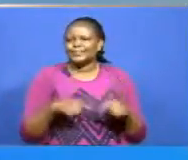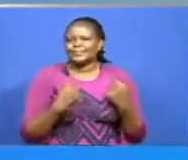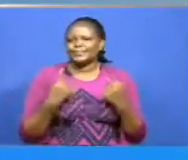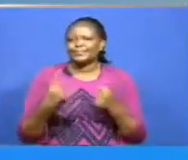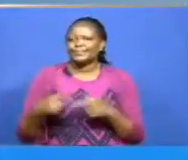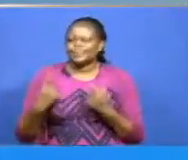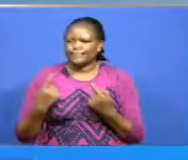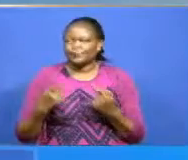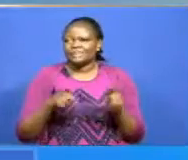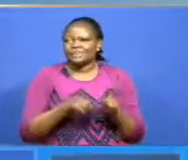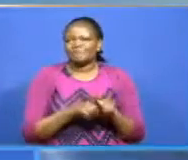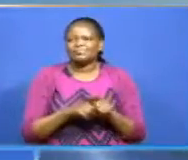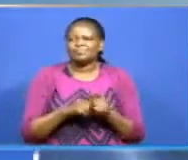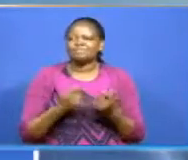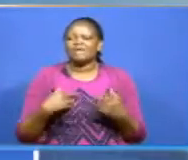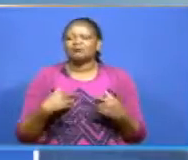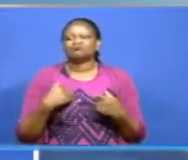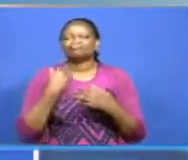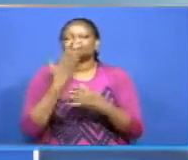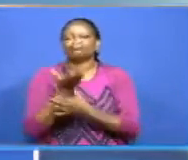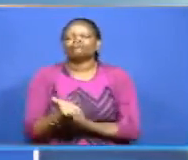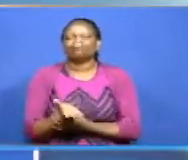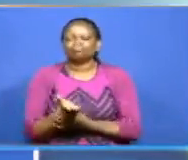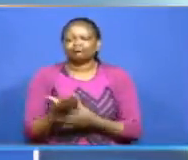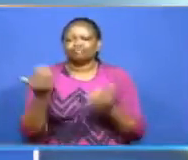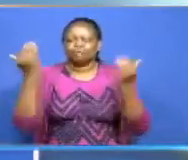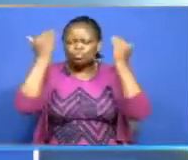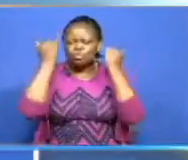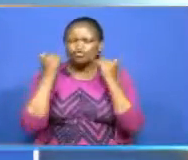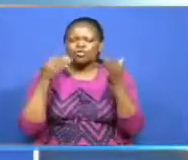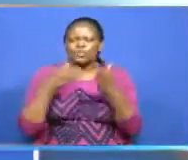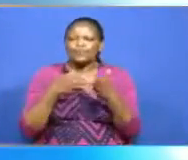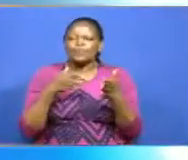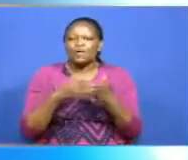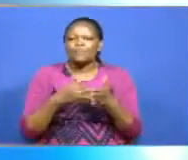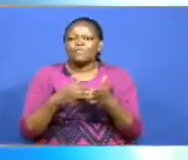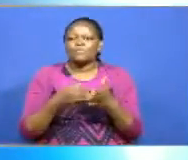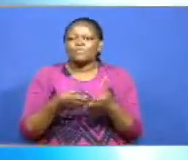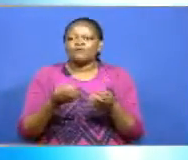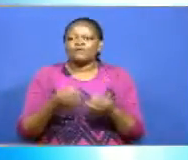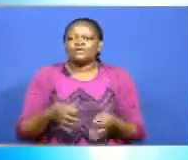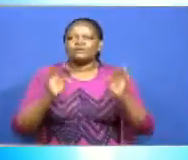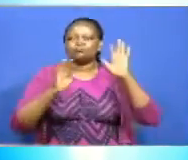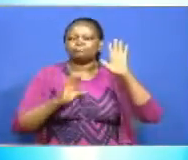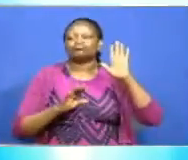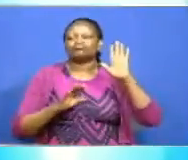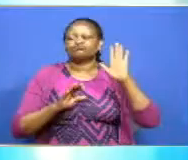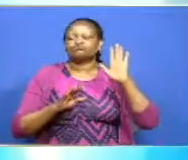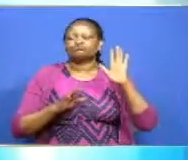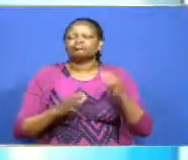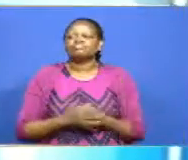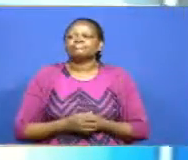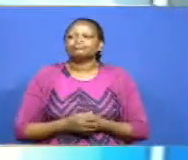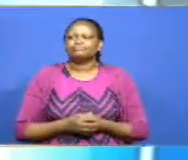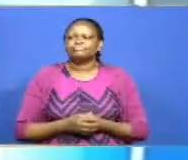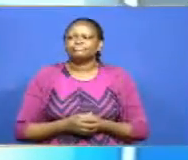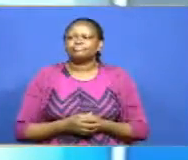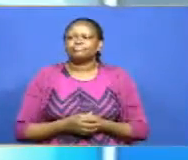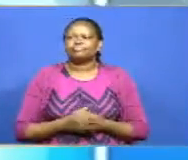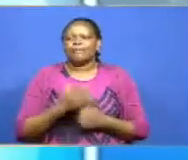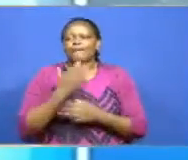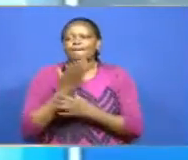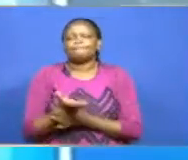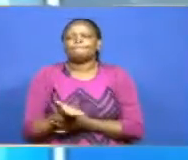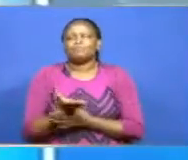huku maombi yakiwasilishwa mahakamani ilikumzia kuapishwa rasmi kuwa wadhifa na kuchukua wadhifa huo. Ombi la kutaka kusimamishwa